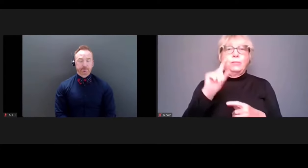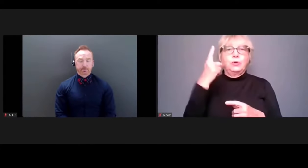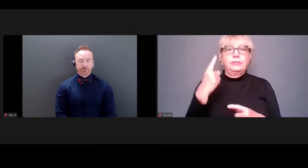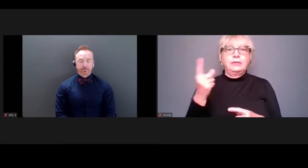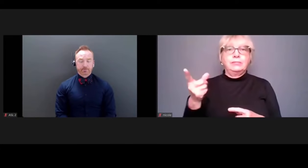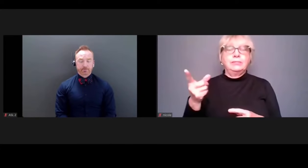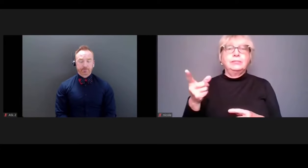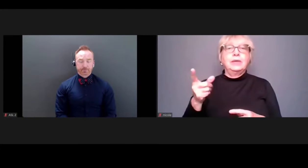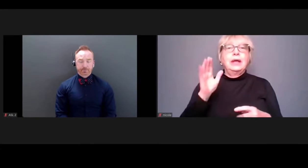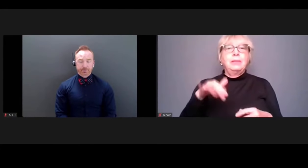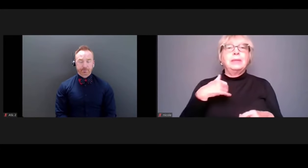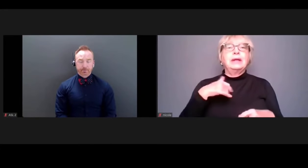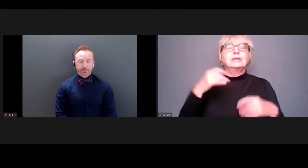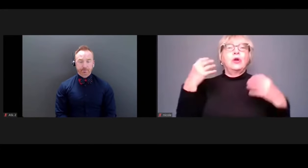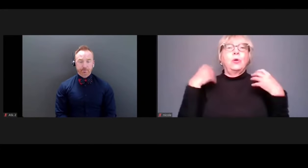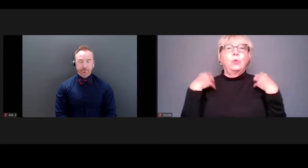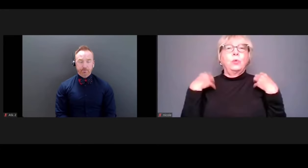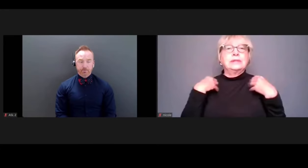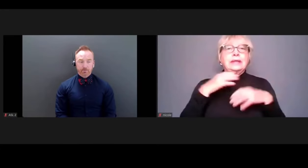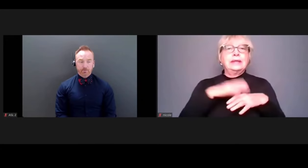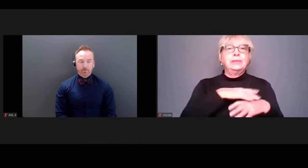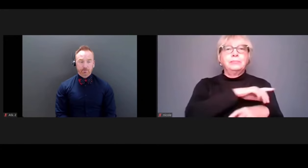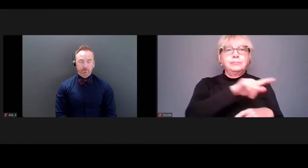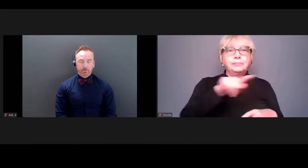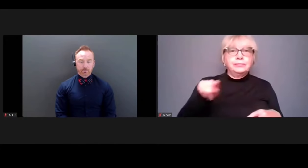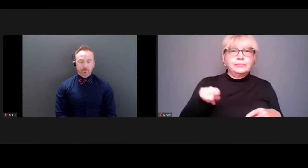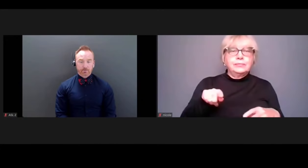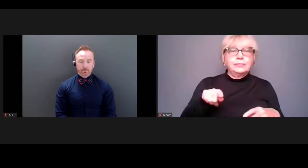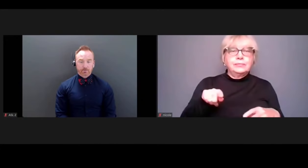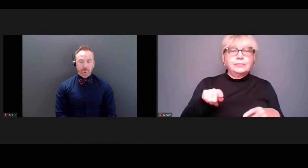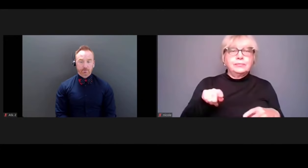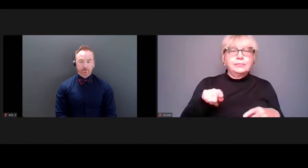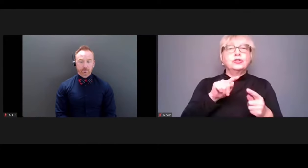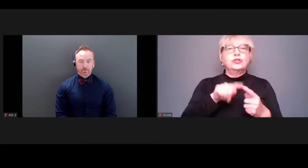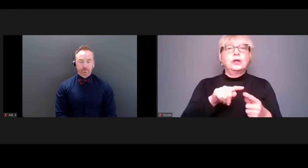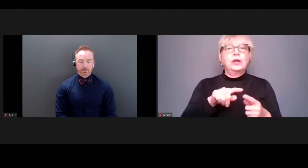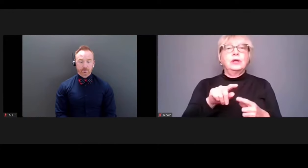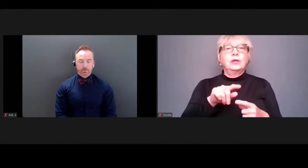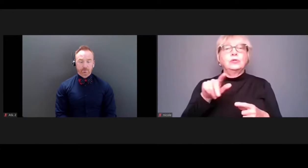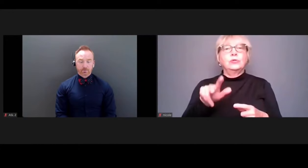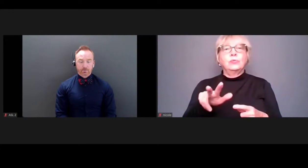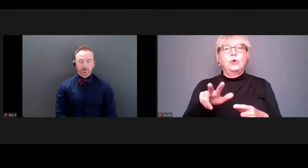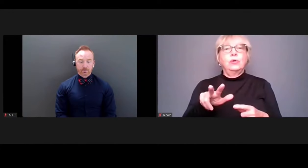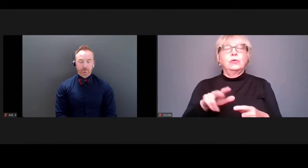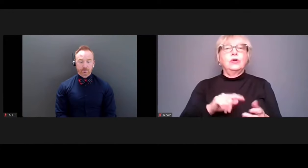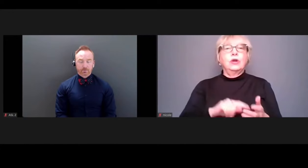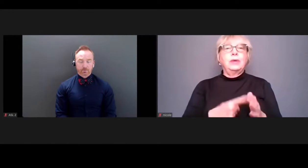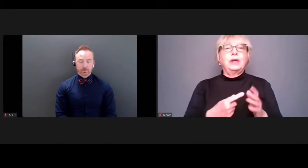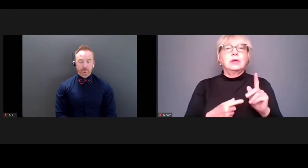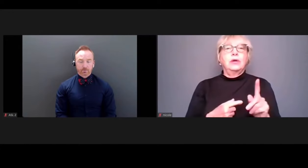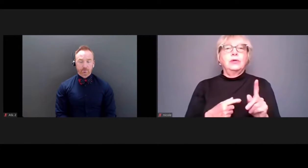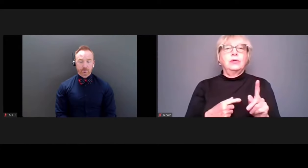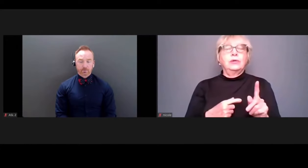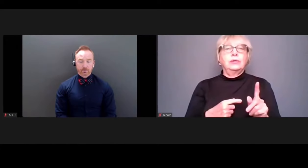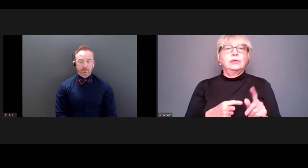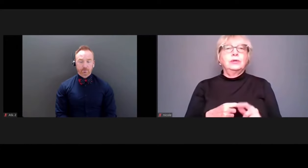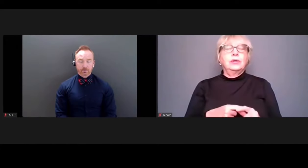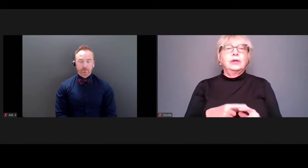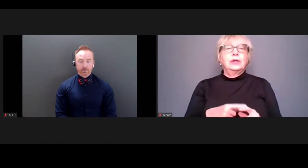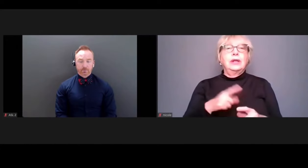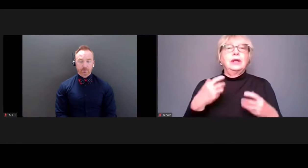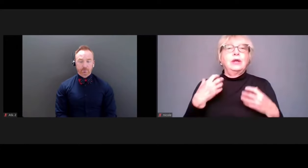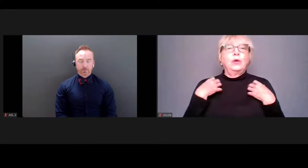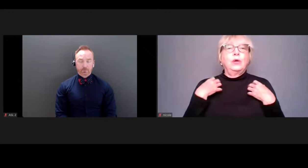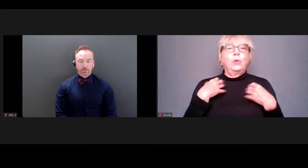les conseillers des quartiers 1 à 23, en commençant avec le quartier 1. Les conseillers pourront ouvrir leur